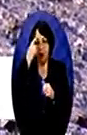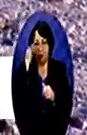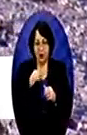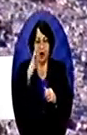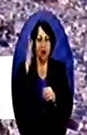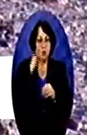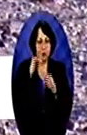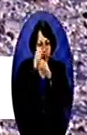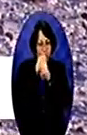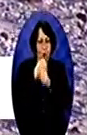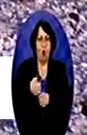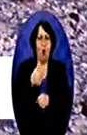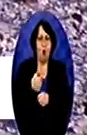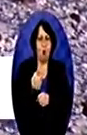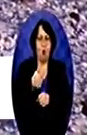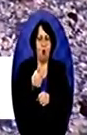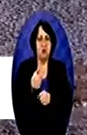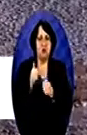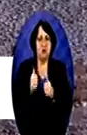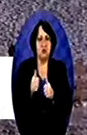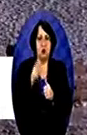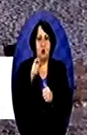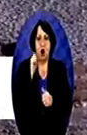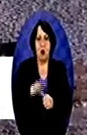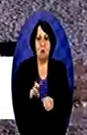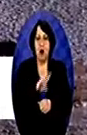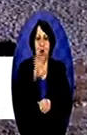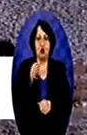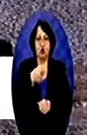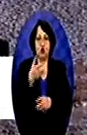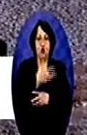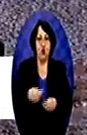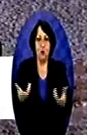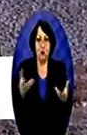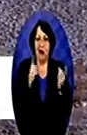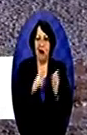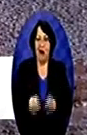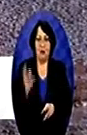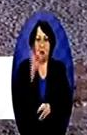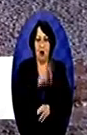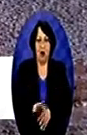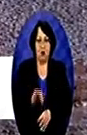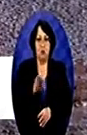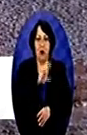хянам магтлага хийж тогтоосон байна. Тэр ч утгаараа хүн ам байгаль орчин сөргнөлөөгүй хаягдлгүй экологийн